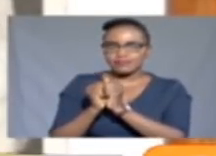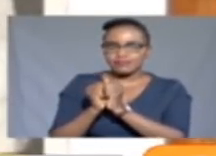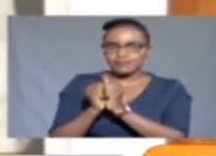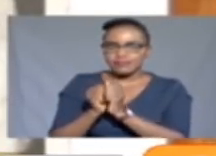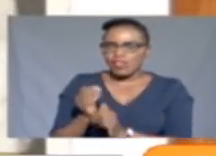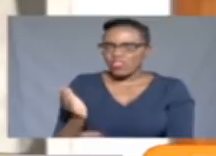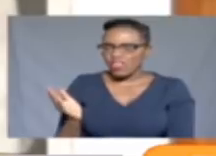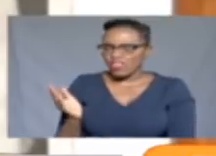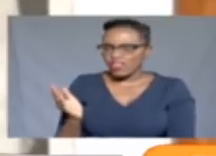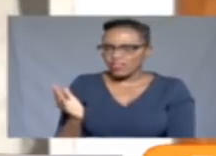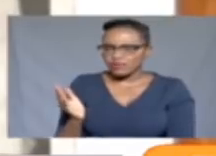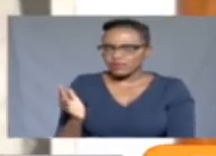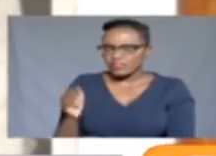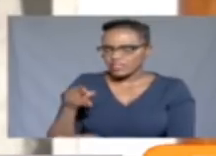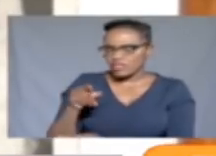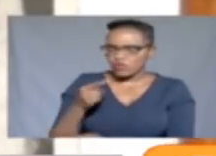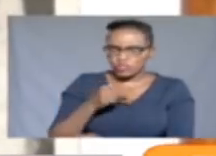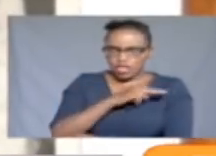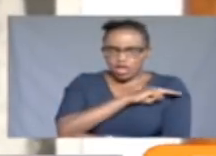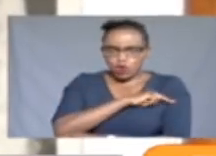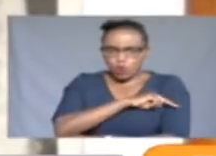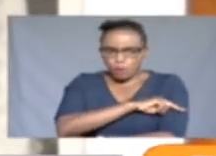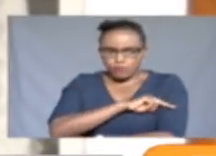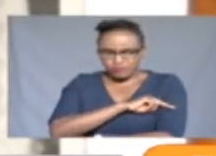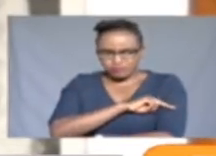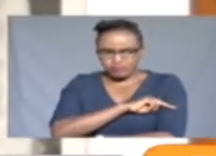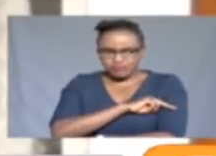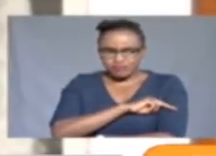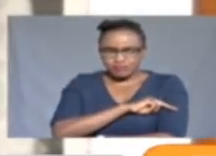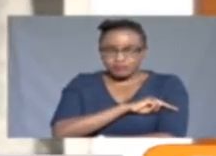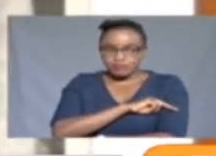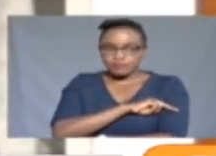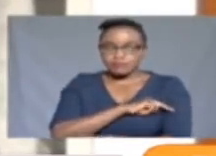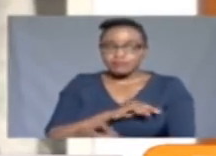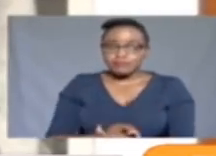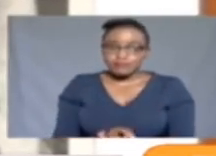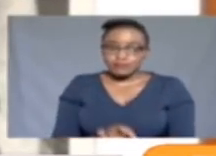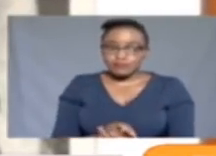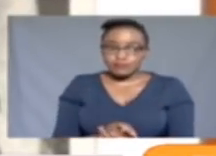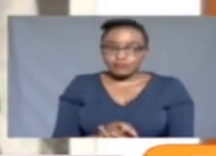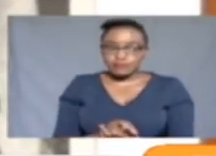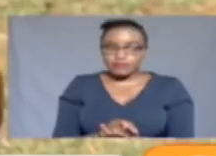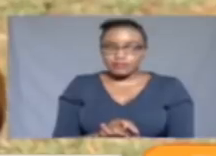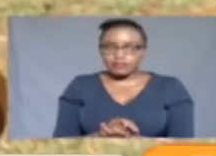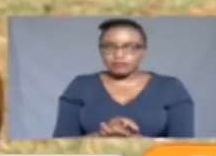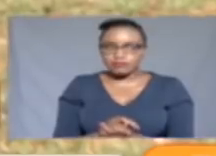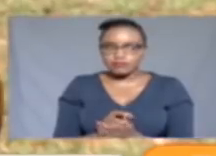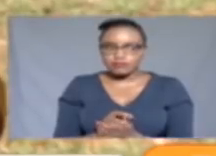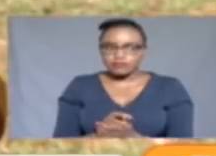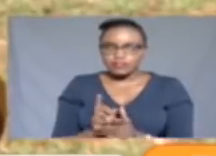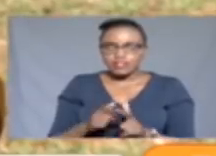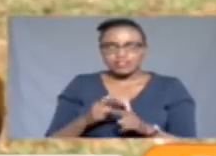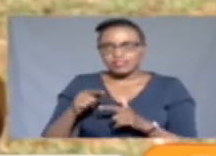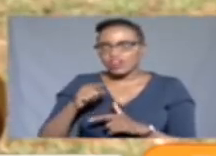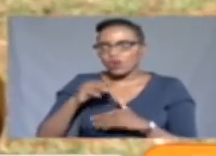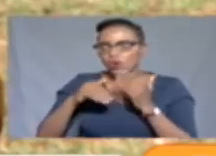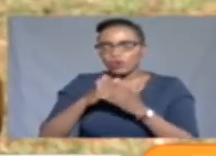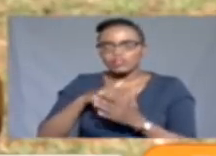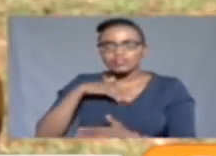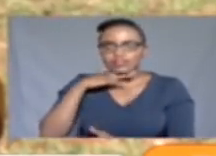Aba alikuwa kobulo. Sasa chosochin. Watu yote na kuisha kwenda.